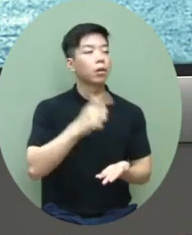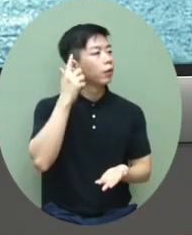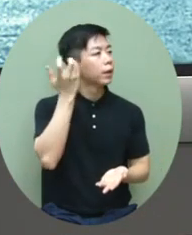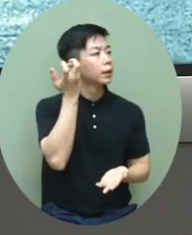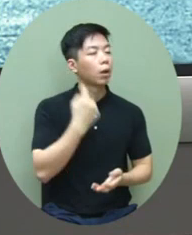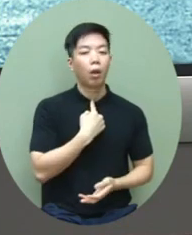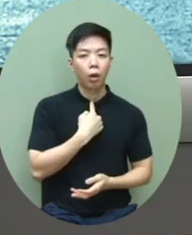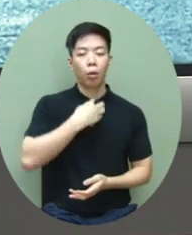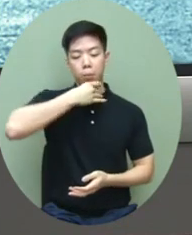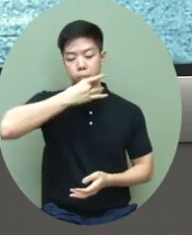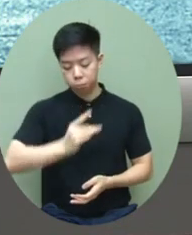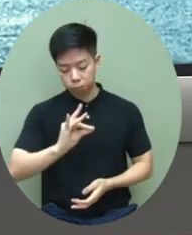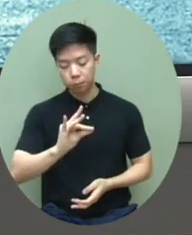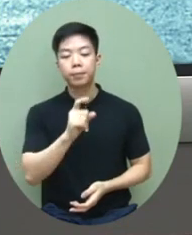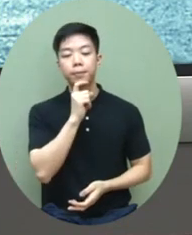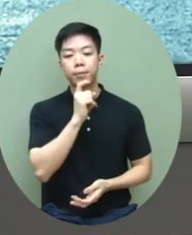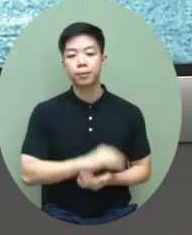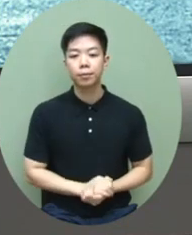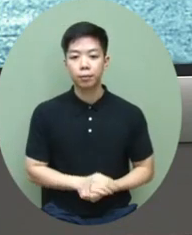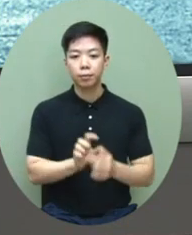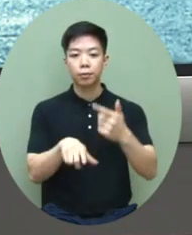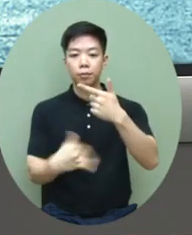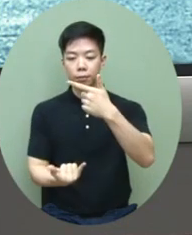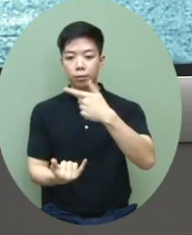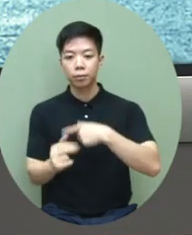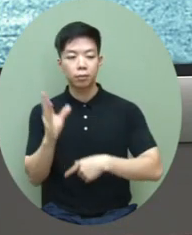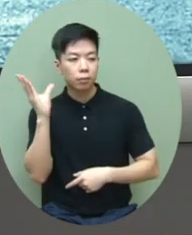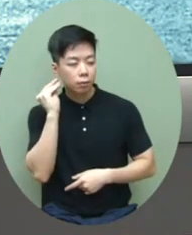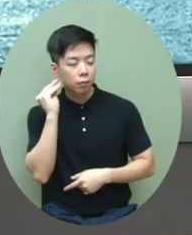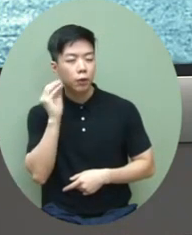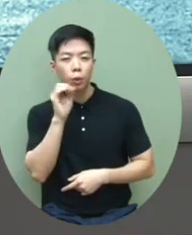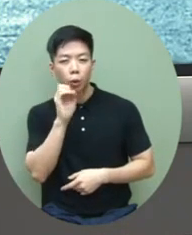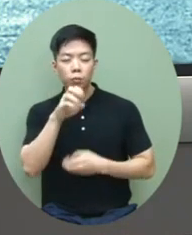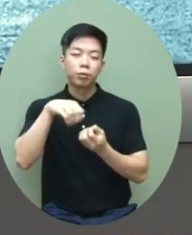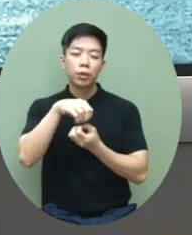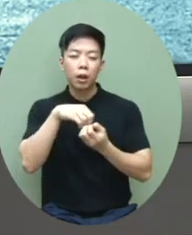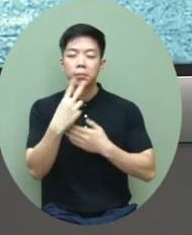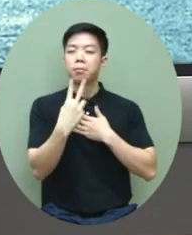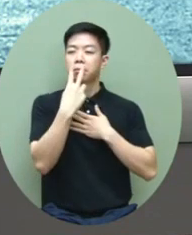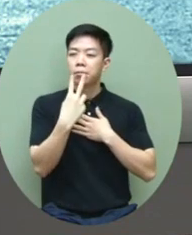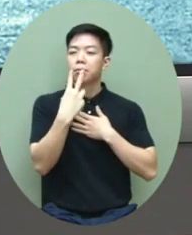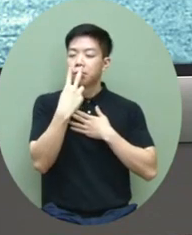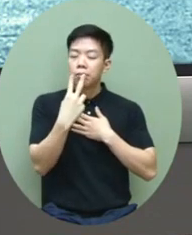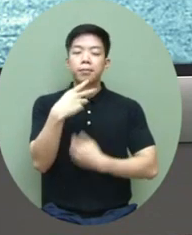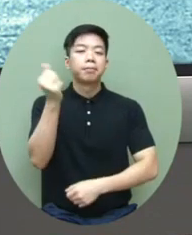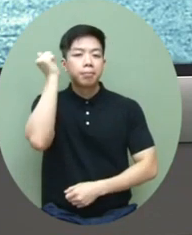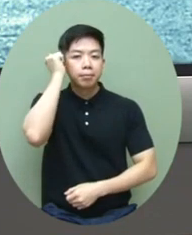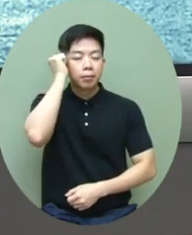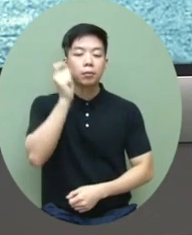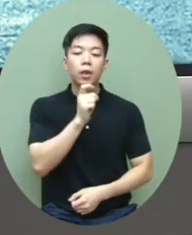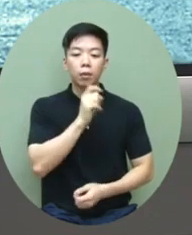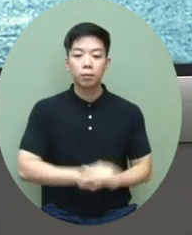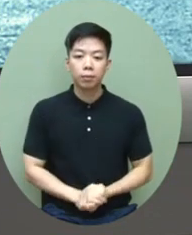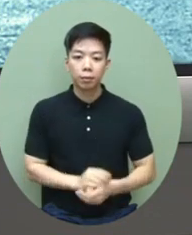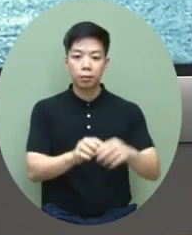樣。6號就見到他有些聲沙啦，同埋唞氣呢都有啲困難啊，所以其實佢凌晨